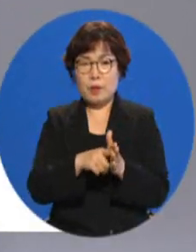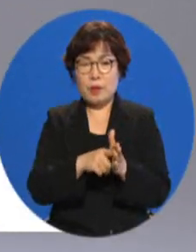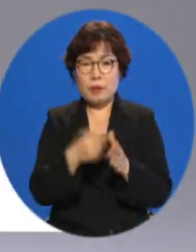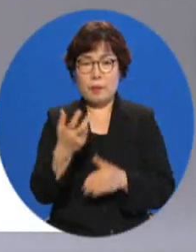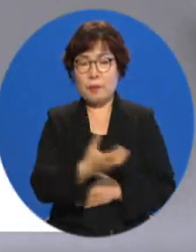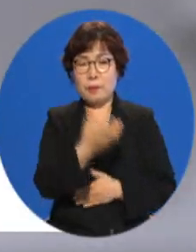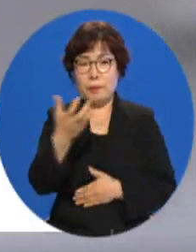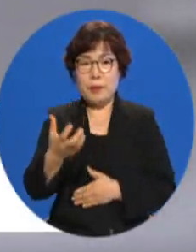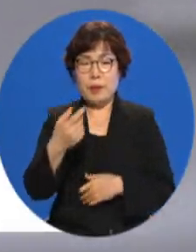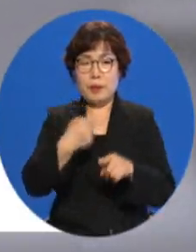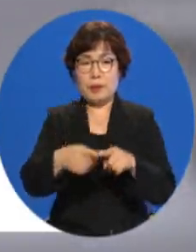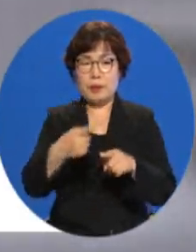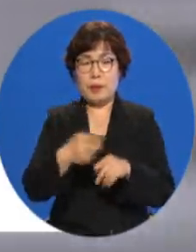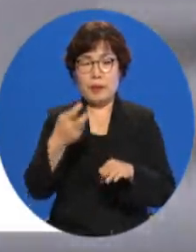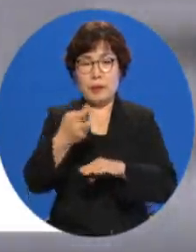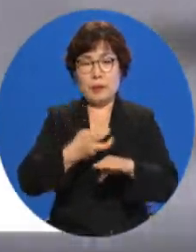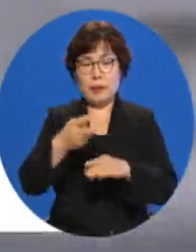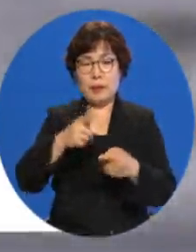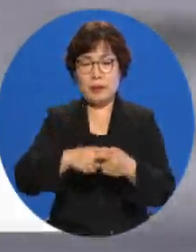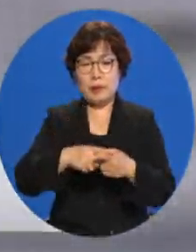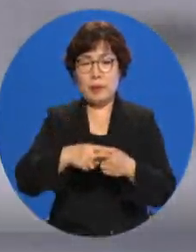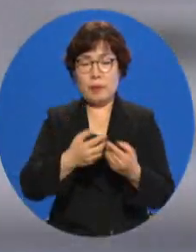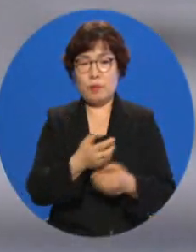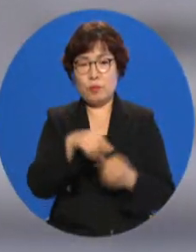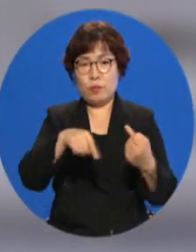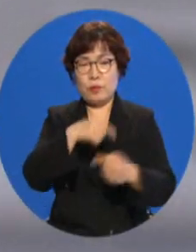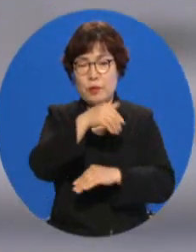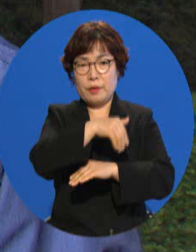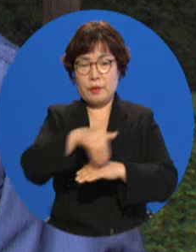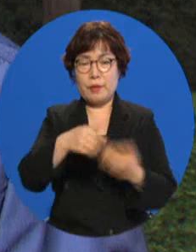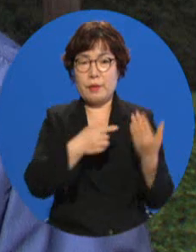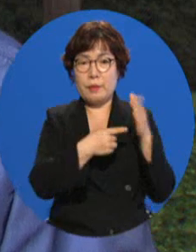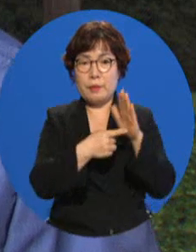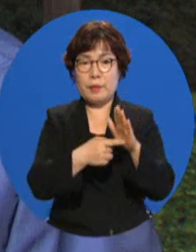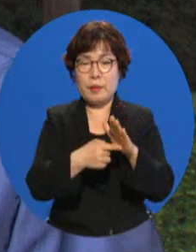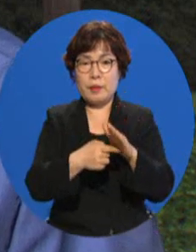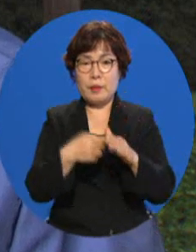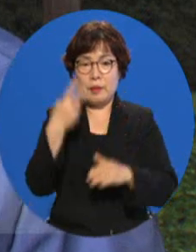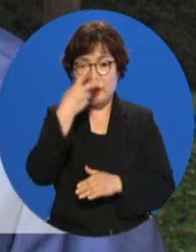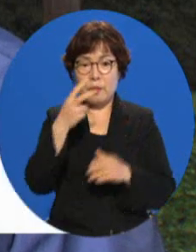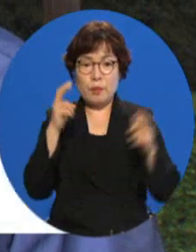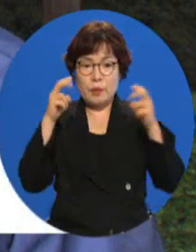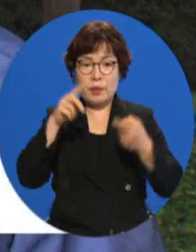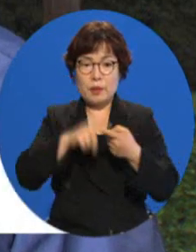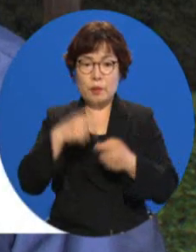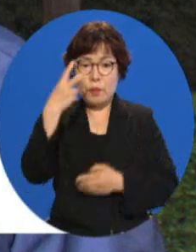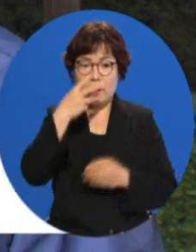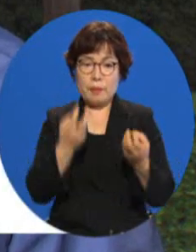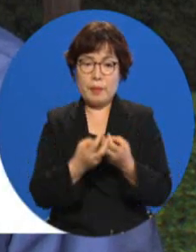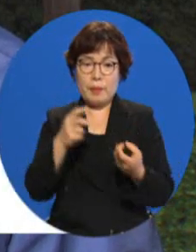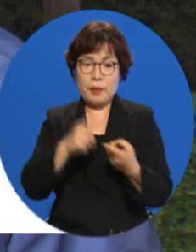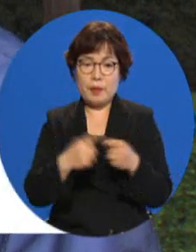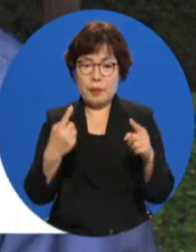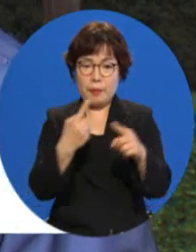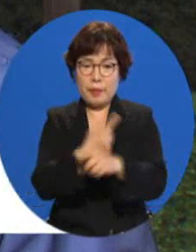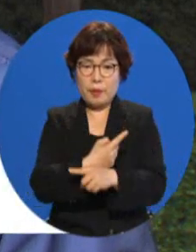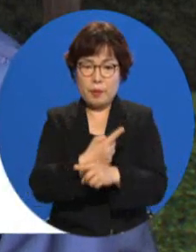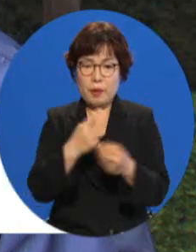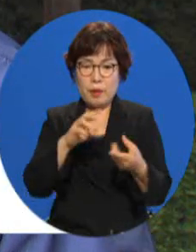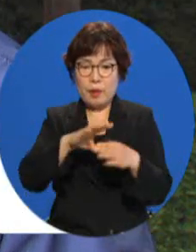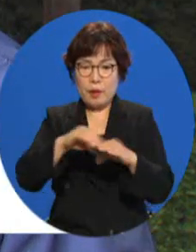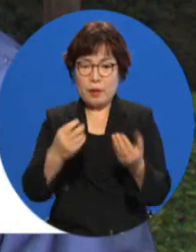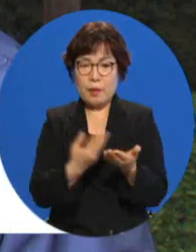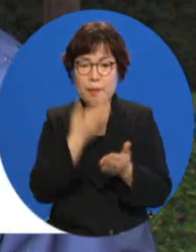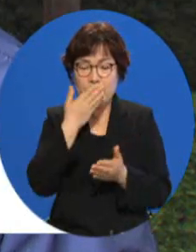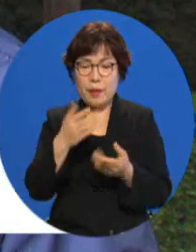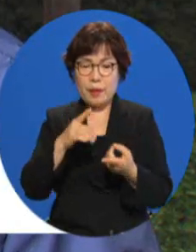이동 측정 차량을 운영하겠다는 계획을 내놨습니다. 측정 대행업체 관리 방법을 개선하고 대체할